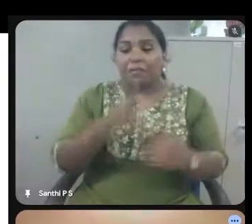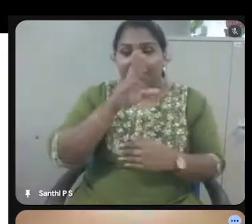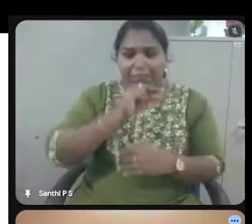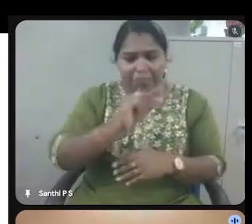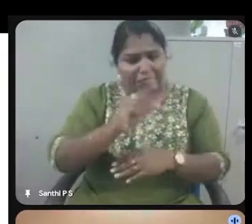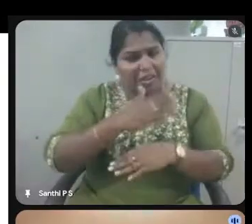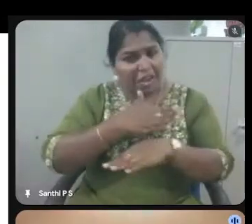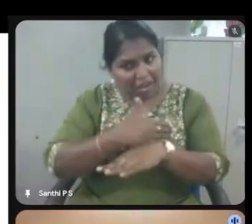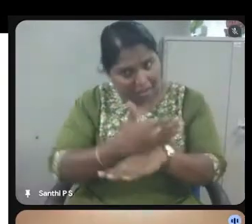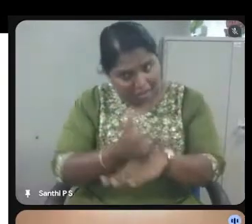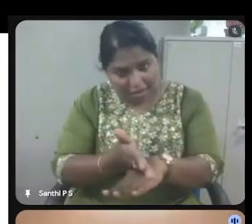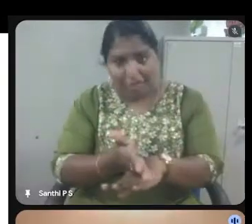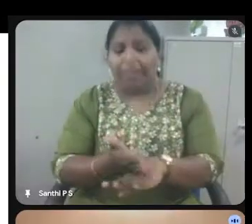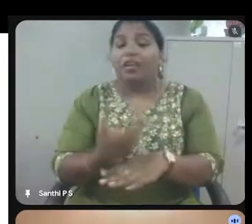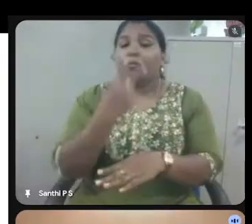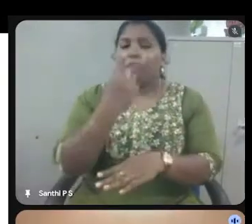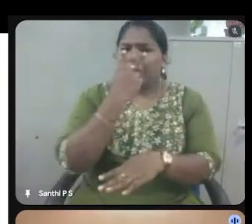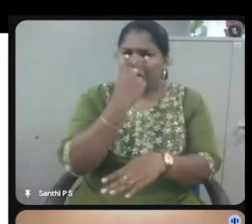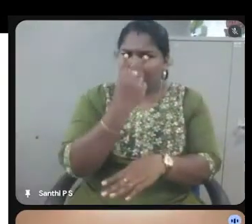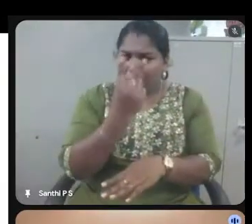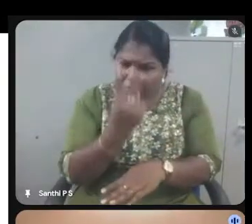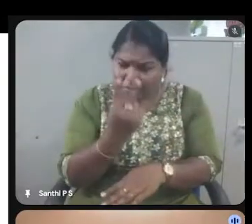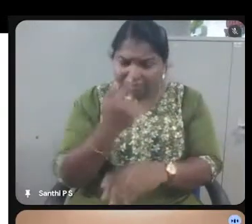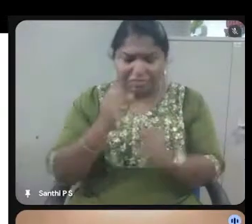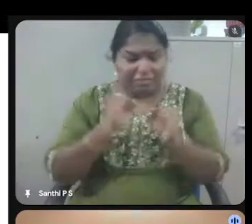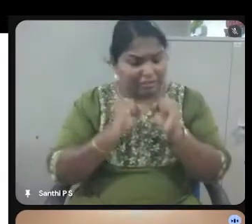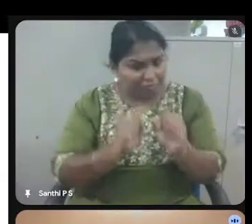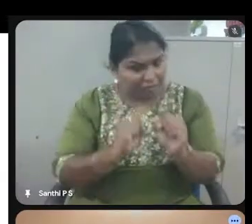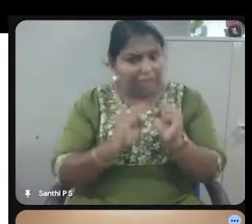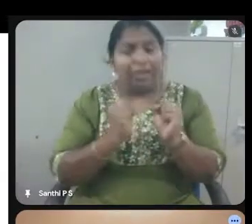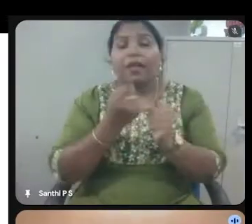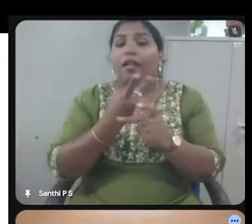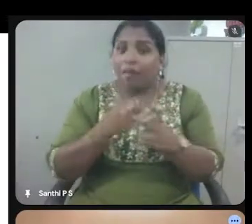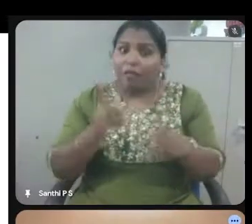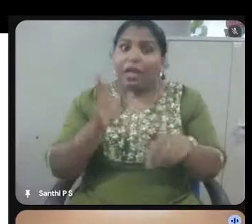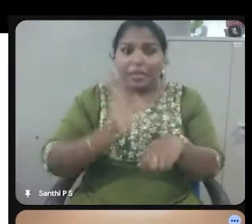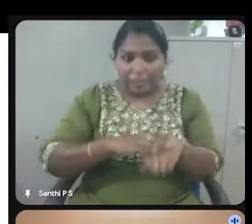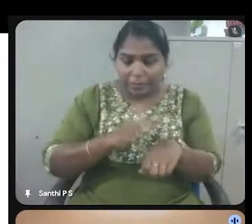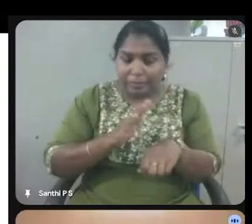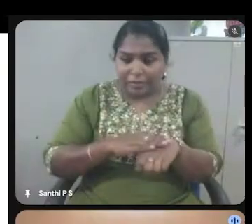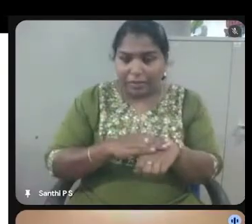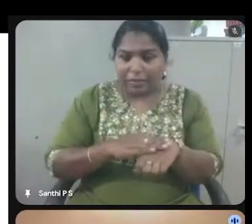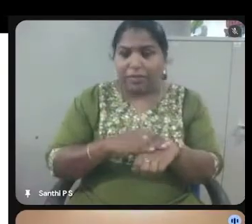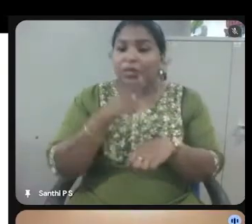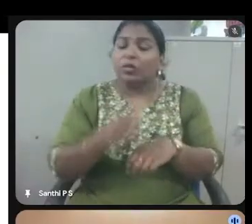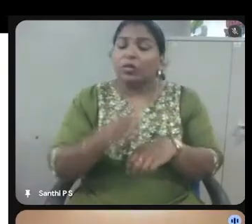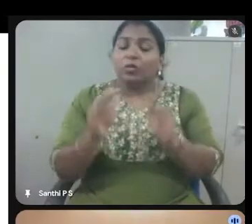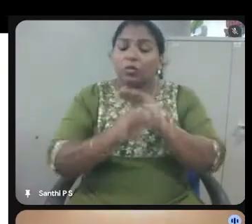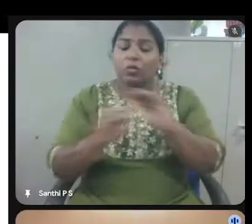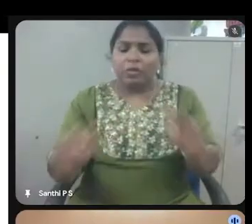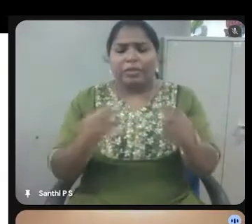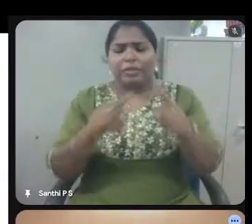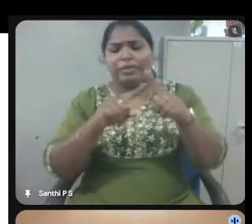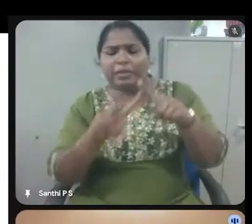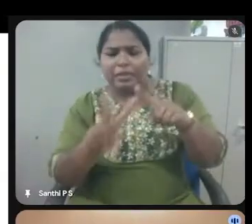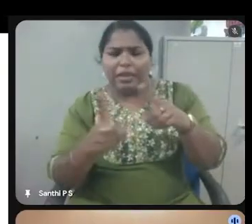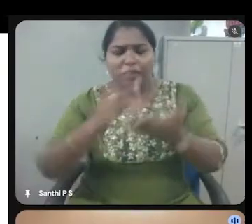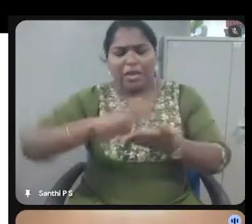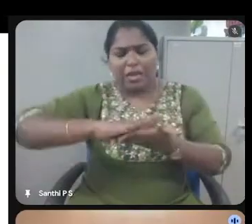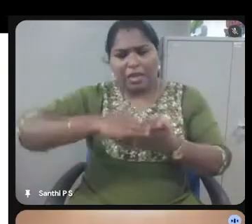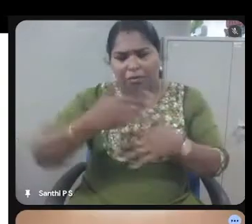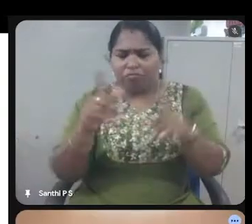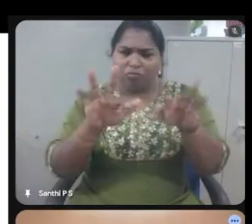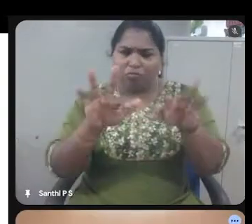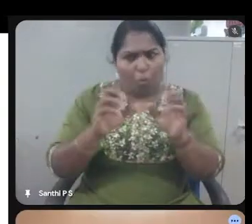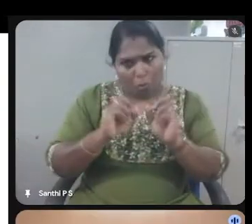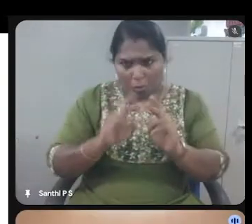കാലതാമസം, കാഴ്ചയിലുള്ള ബുദ്ധിമുട്ട് എന്നിവ ചിലത് മാത്രമാണ്. അപ്പോൾ കുട്ടികൾക്ക് സ്ക്രീൻ എന്ന് പറയുന്നത്